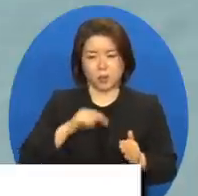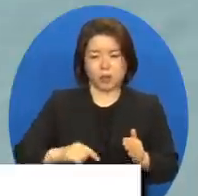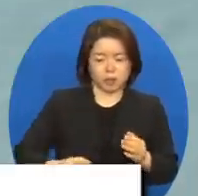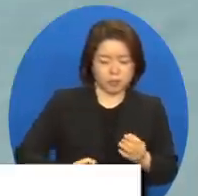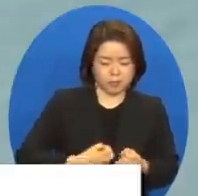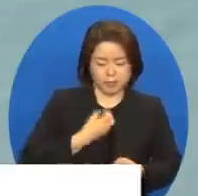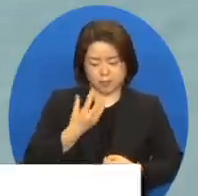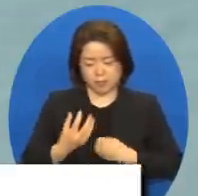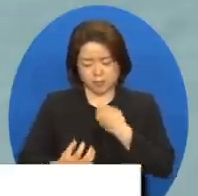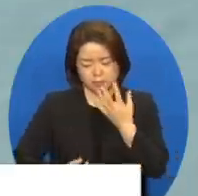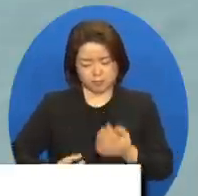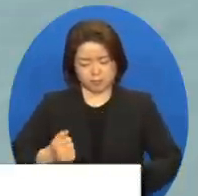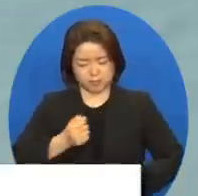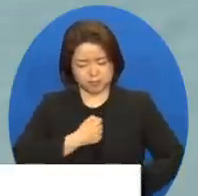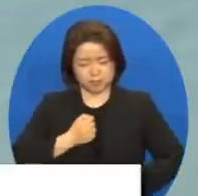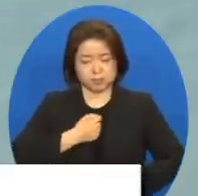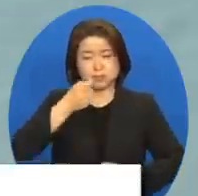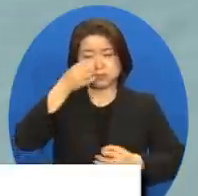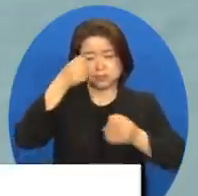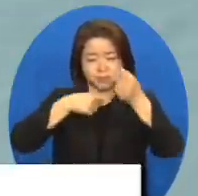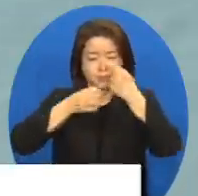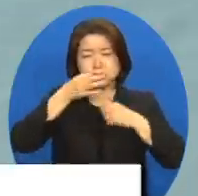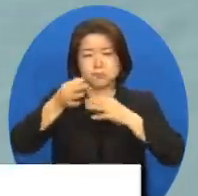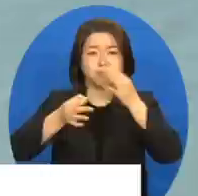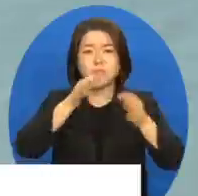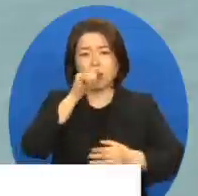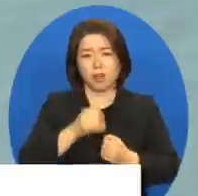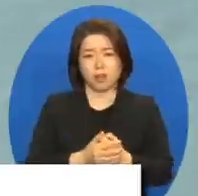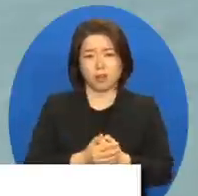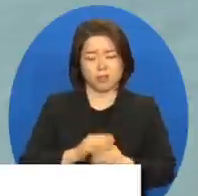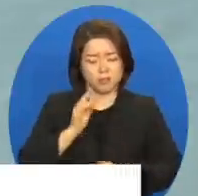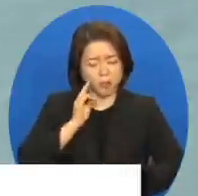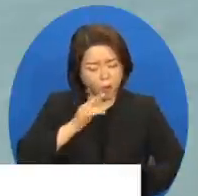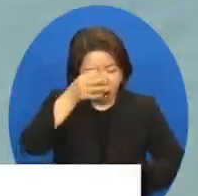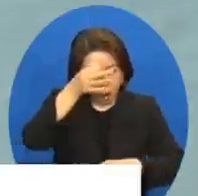통곡이 나오더라고요. 너무